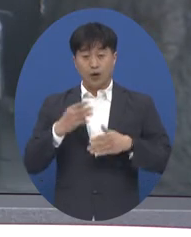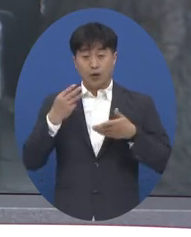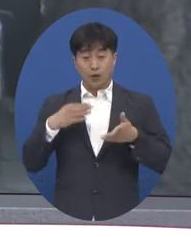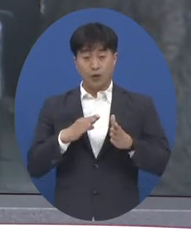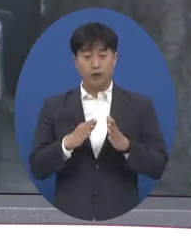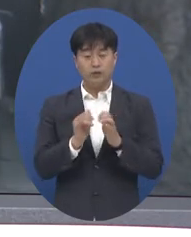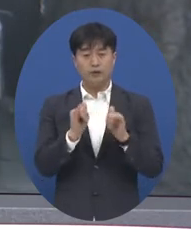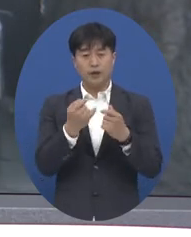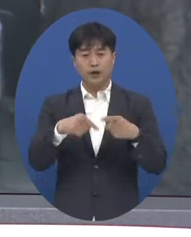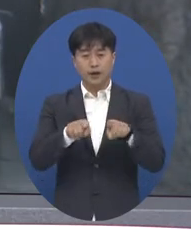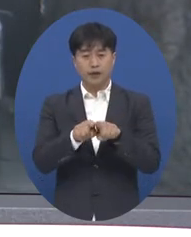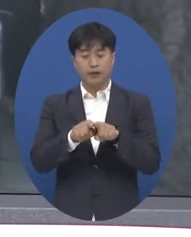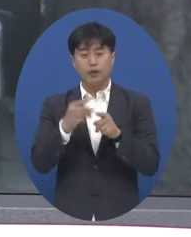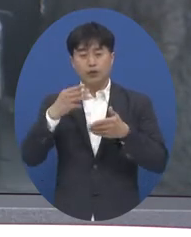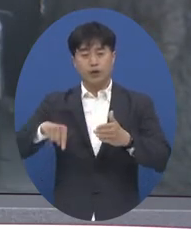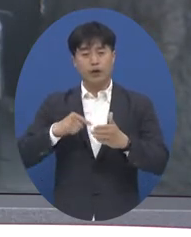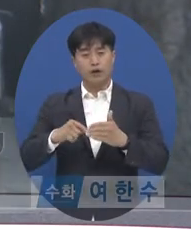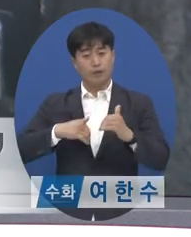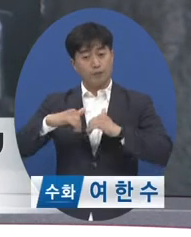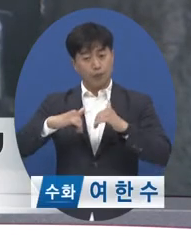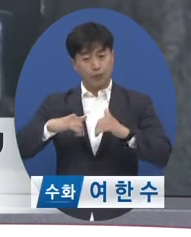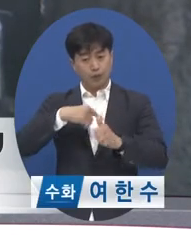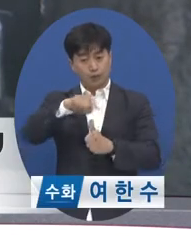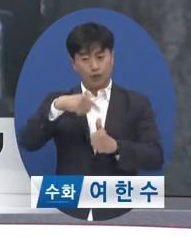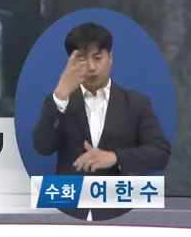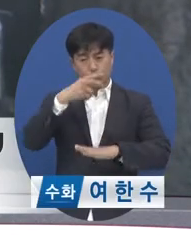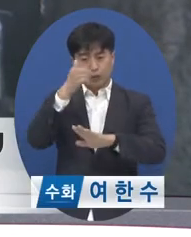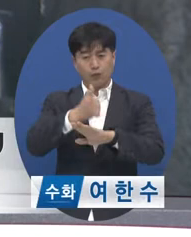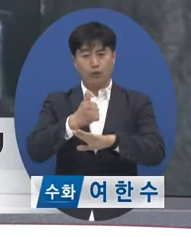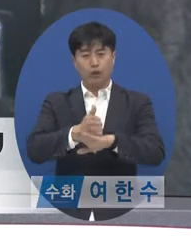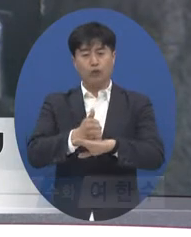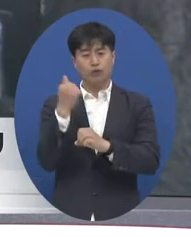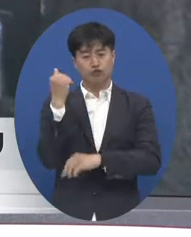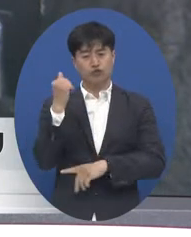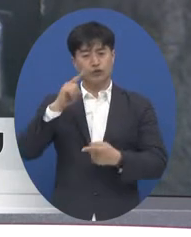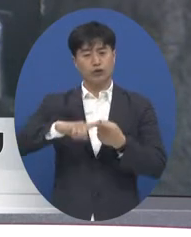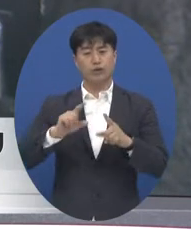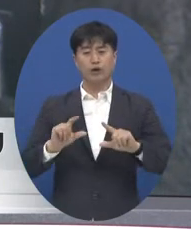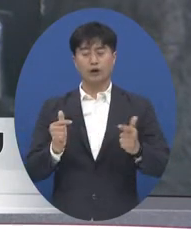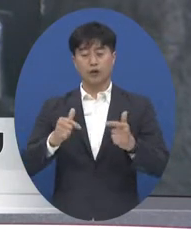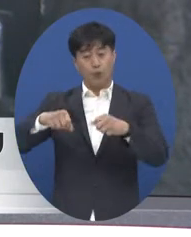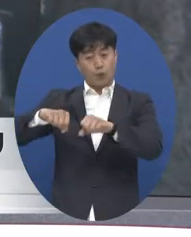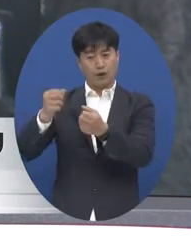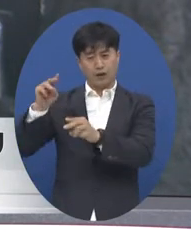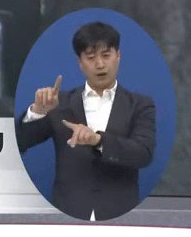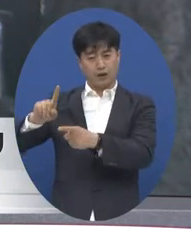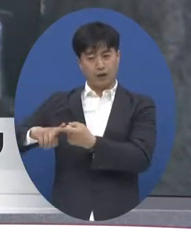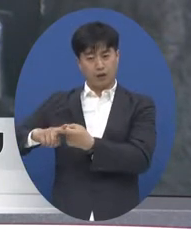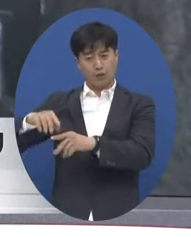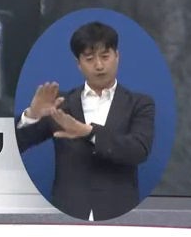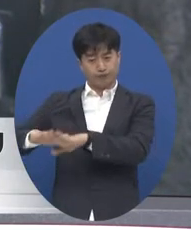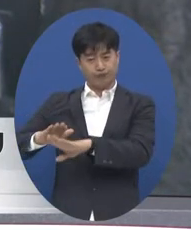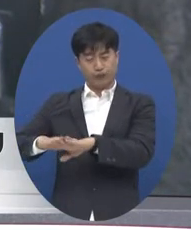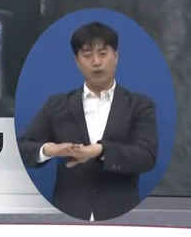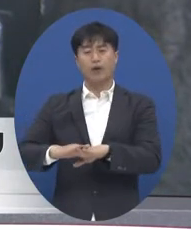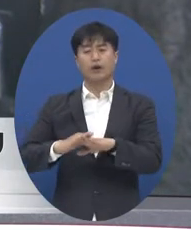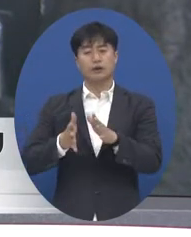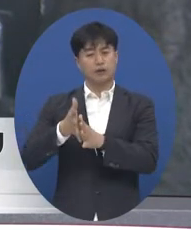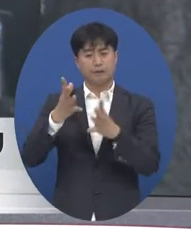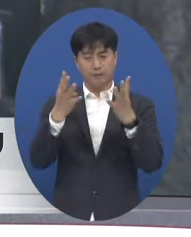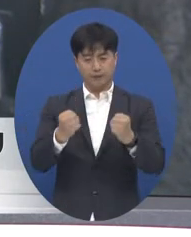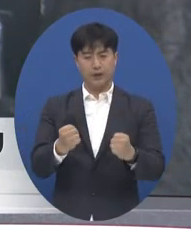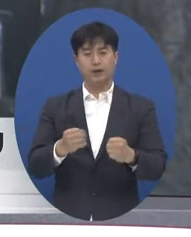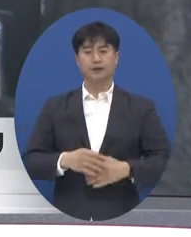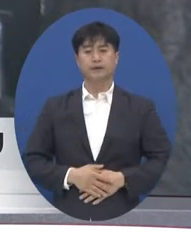경기도가 시민들과 함께 도내 보행 환경을 조사했더니 기준에 맞지 않거나 파손된 채 방치된 시설물들이 상당수인